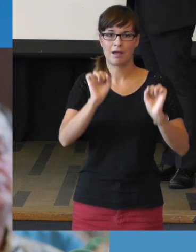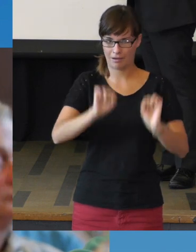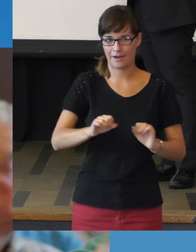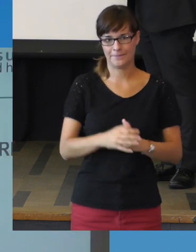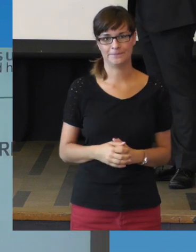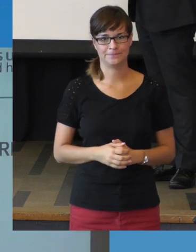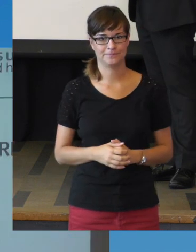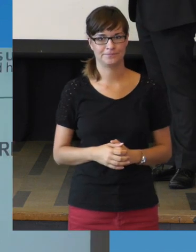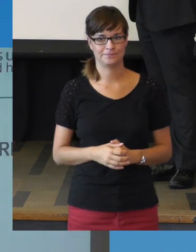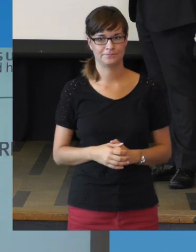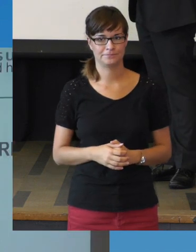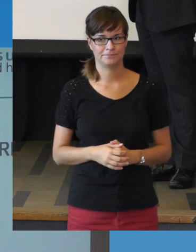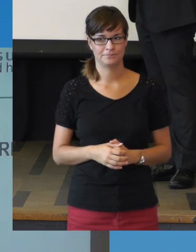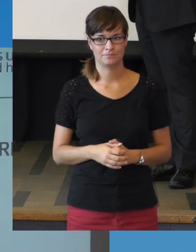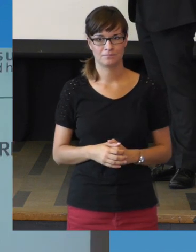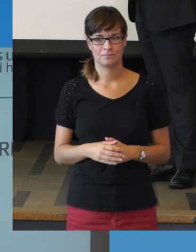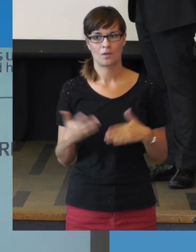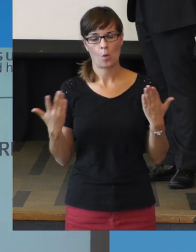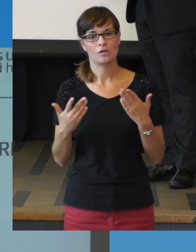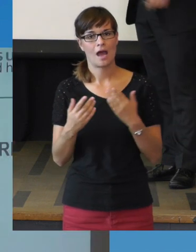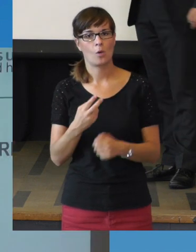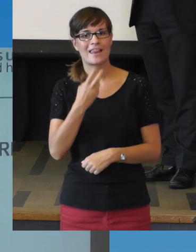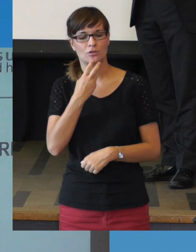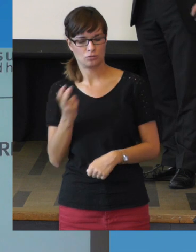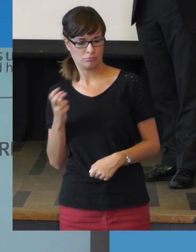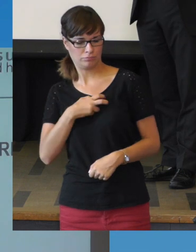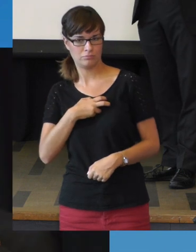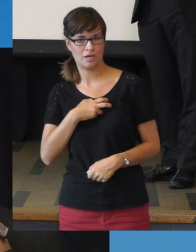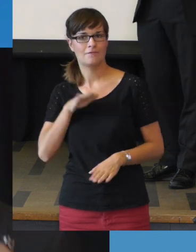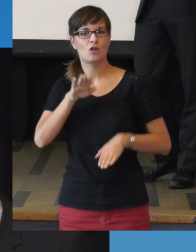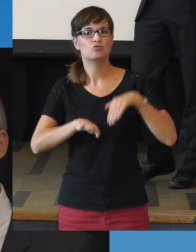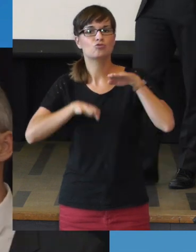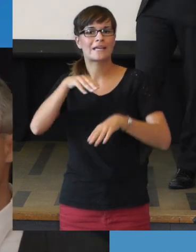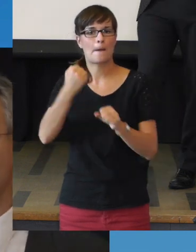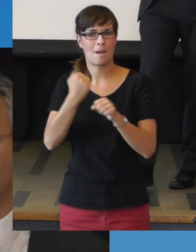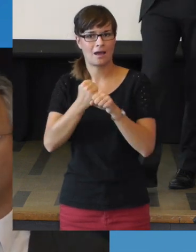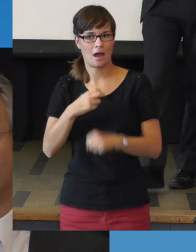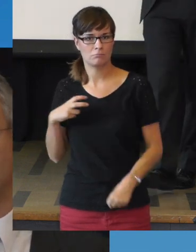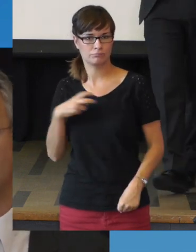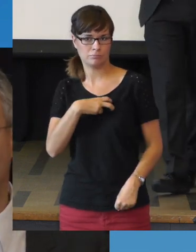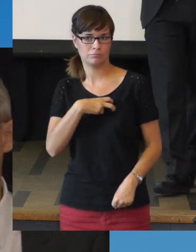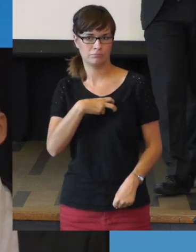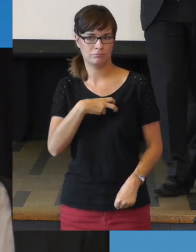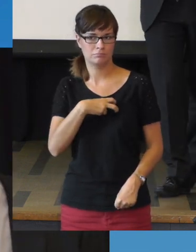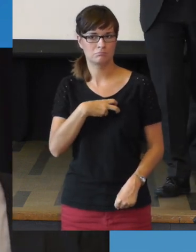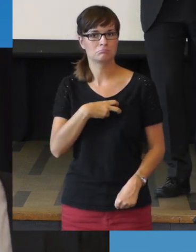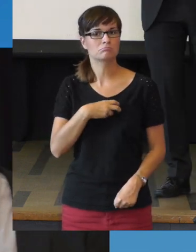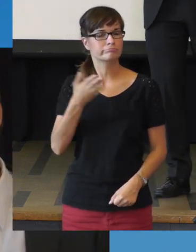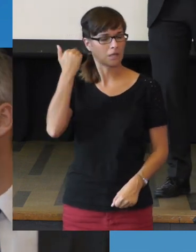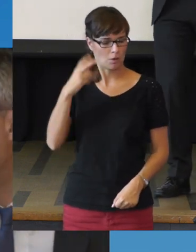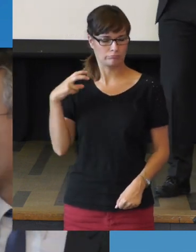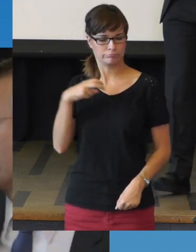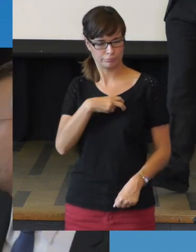heilen. Zusätzlich gibt es heutzutage bei Schrittmachersystemen auch Schrittmacher, die man nicht nur hier oben einsetzt, wie einen konventionellen